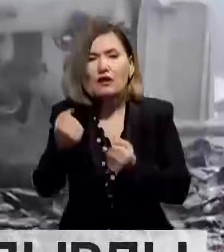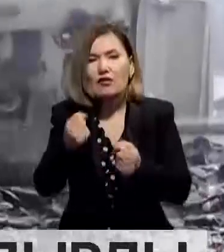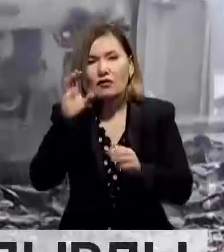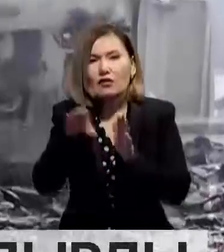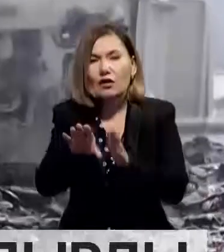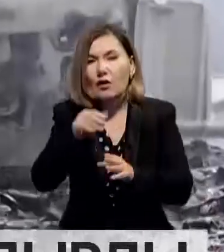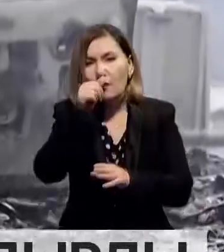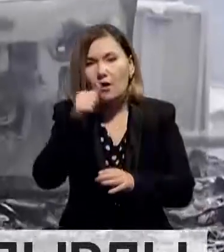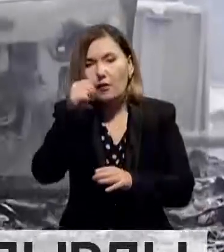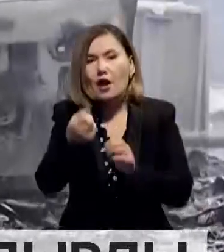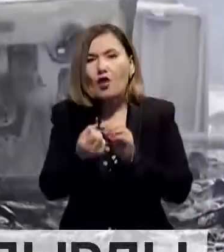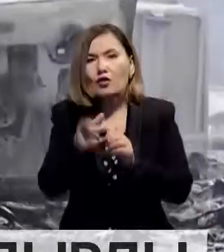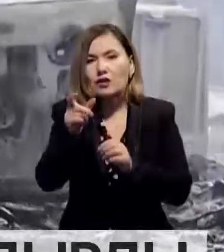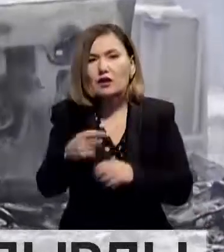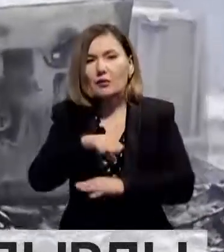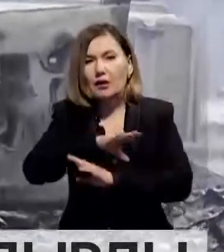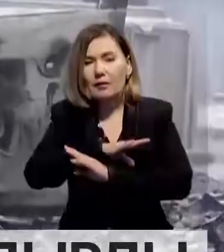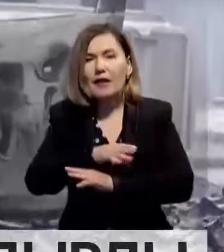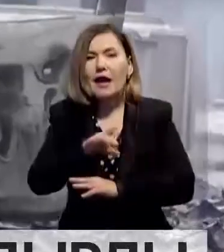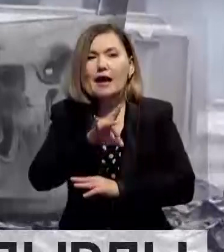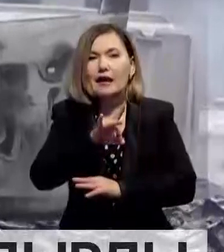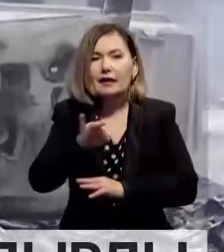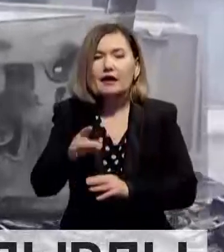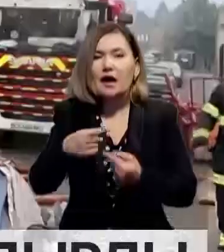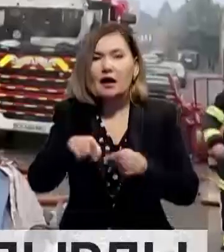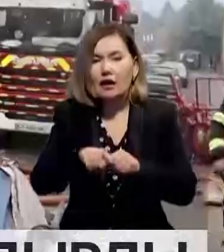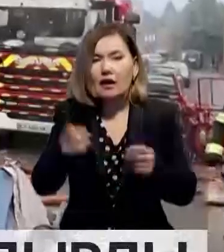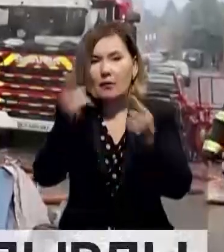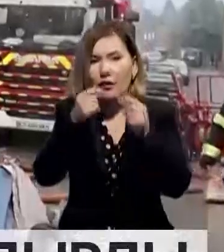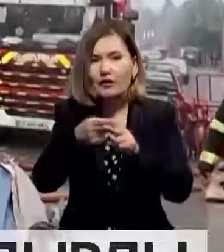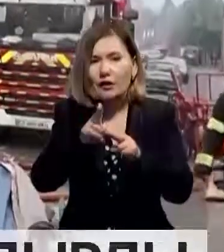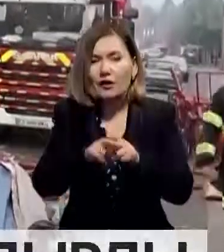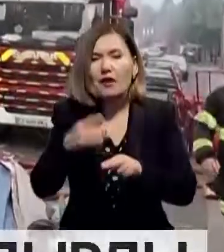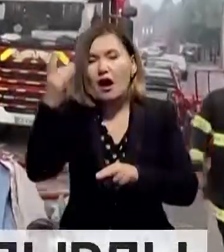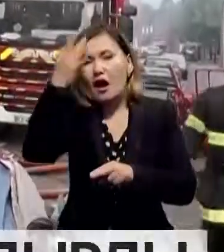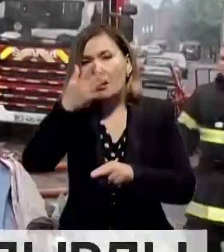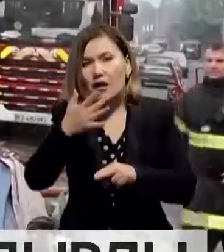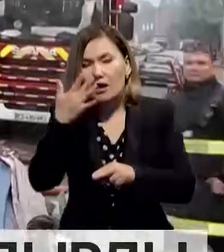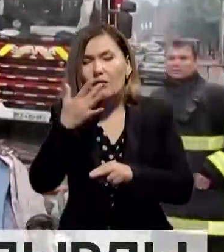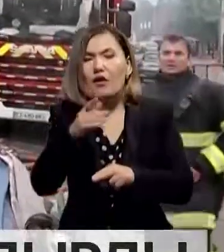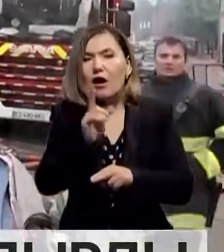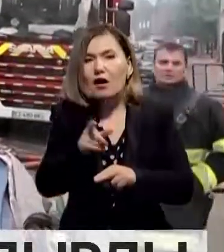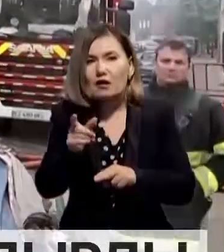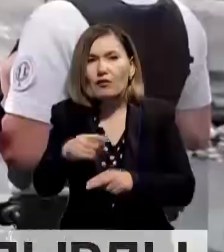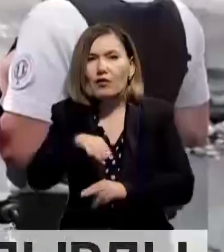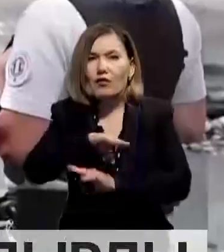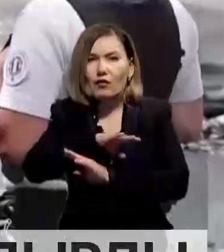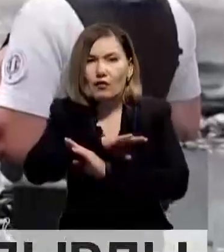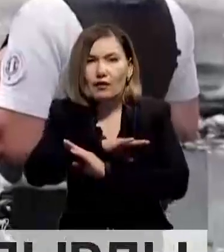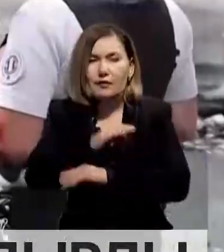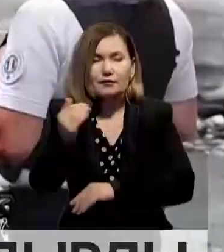жағдайда 13 кісі көз жұмған. Рейтер агенттігі оққа ұшқандардың көбі қара нәсілді немесе араб ұлтынан дейді.